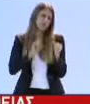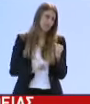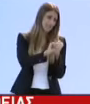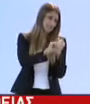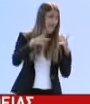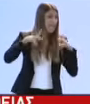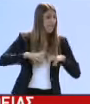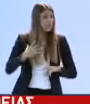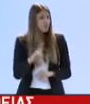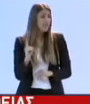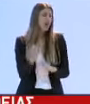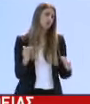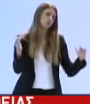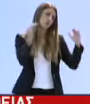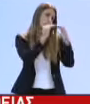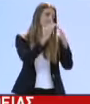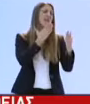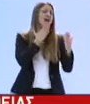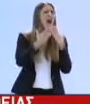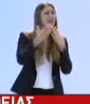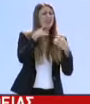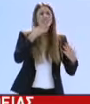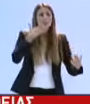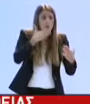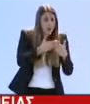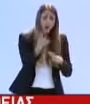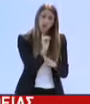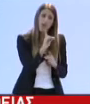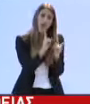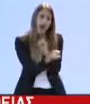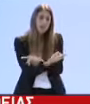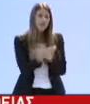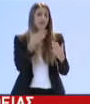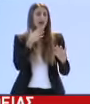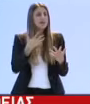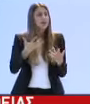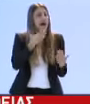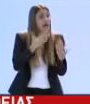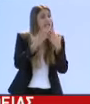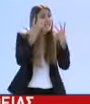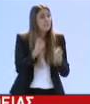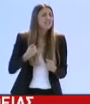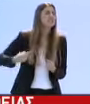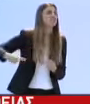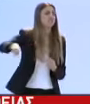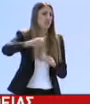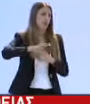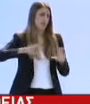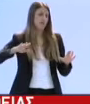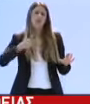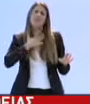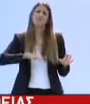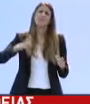μας η κοινωνική αλληλεγγύη δεν εξαντλείται στην αναδιανομή των εισοδημάτων και στην επιδότηση